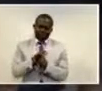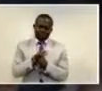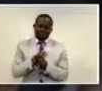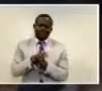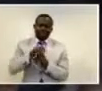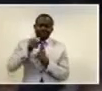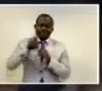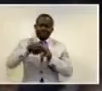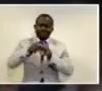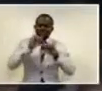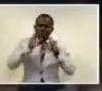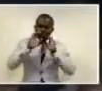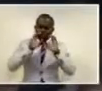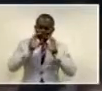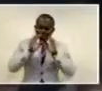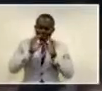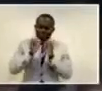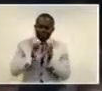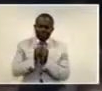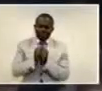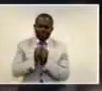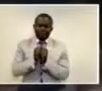nk'iryo tumanaho